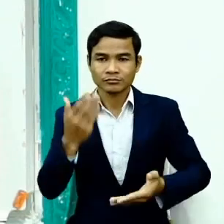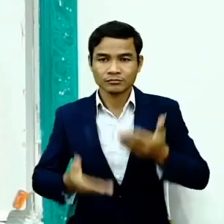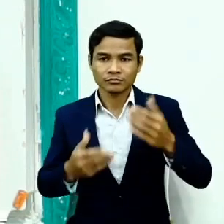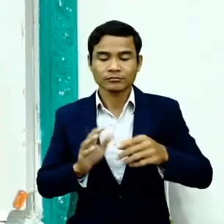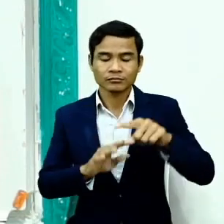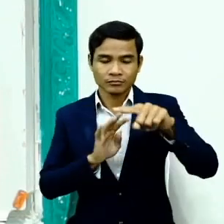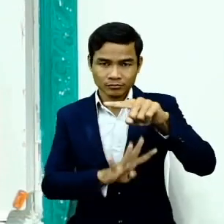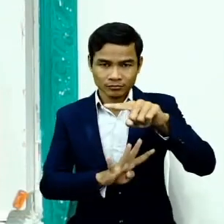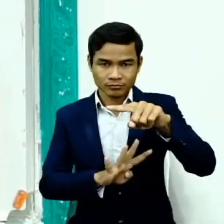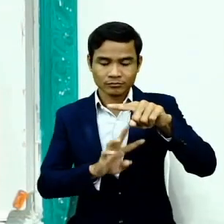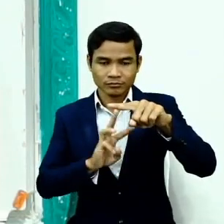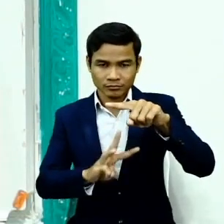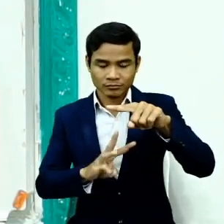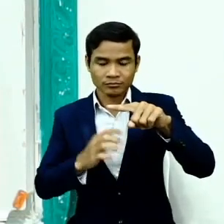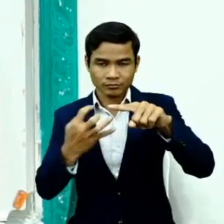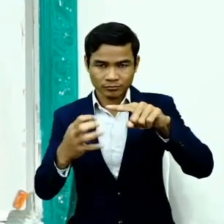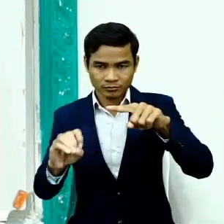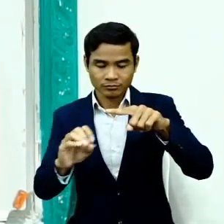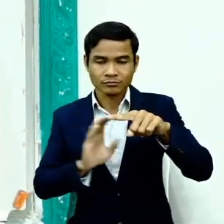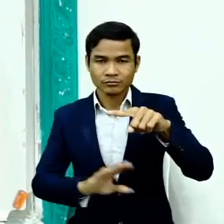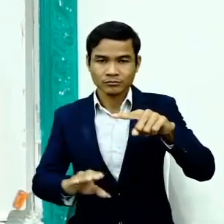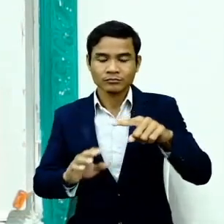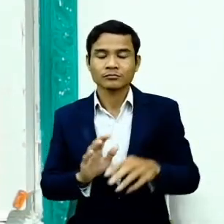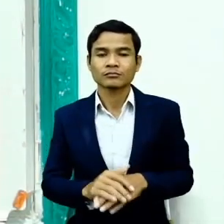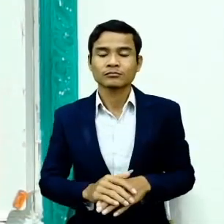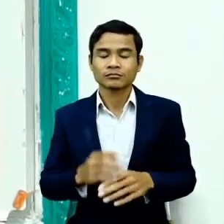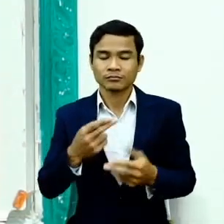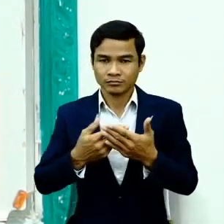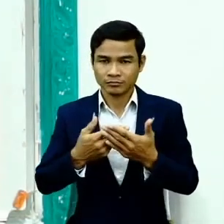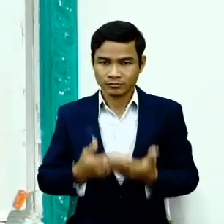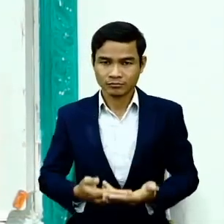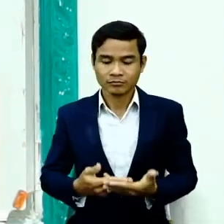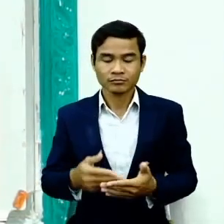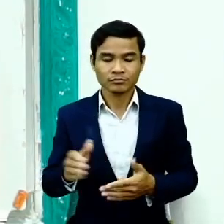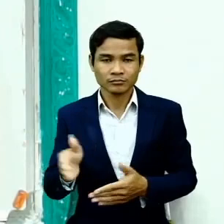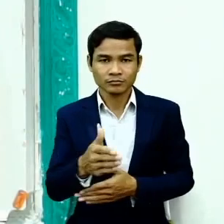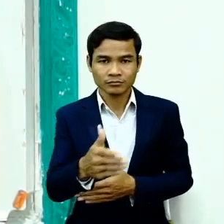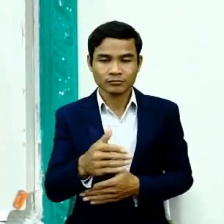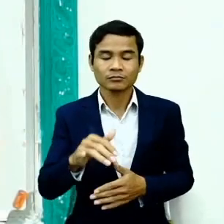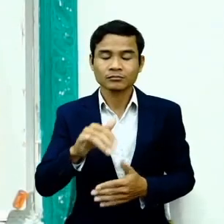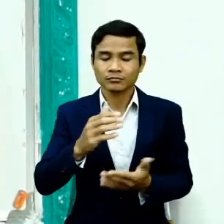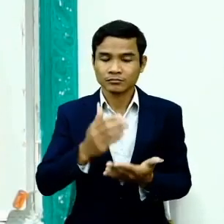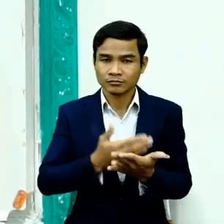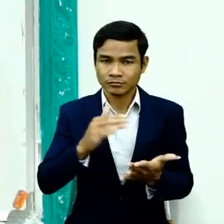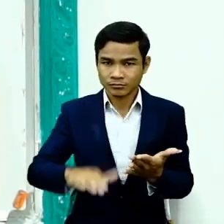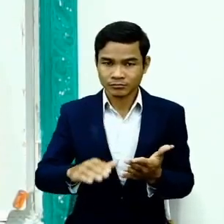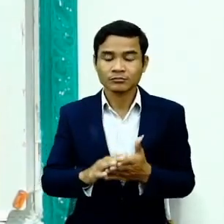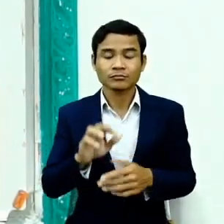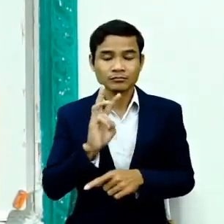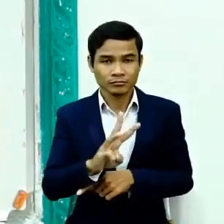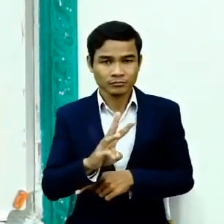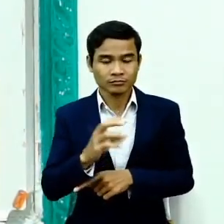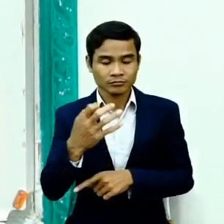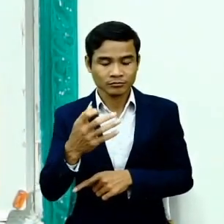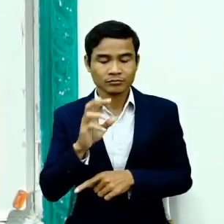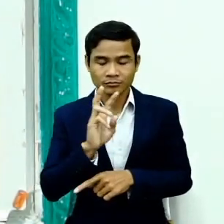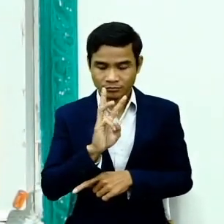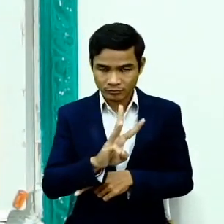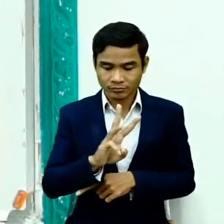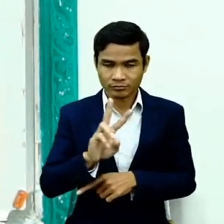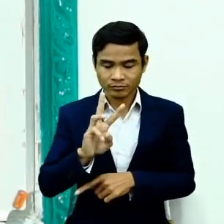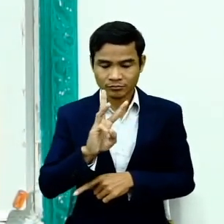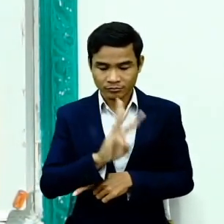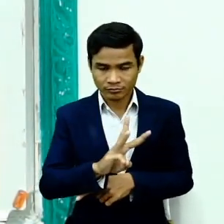hai buôn bốn bầy rơi chất sập chàng chân tầm nguồn trời đời này xa cứ nơi xa bỏ hai buôn bốn bầy rơi chất sập nó con